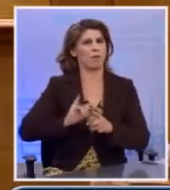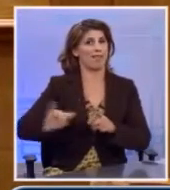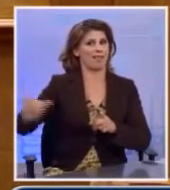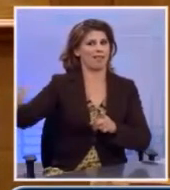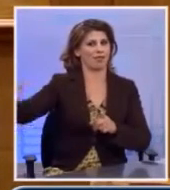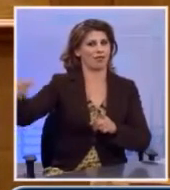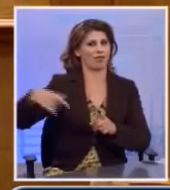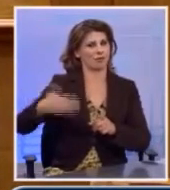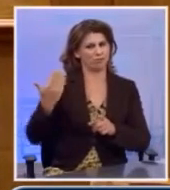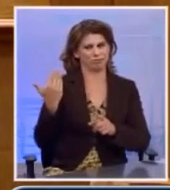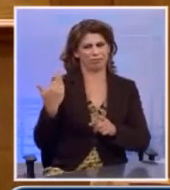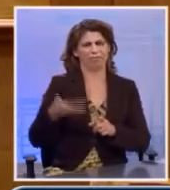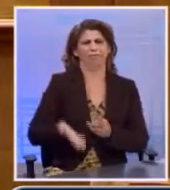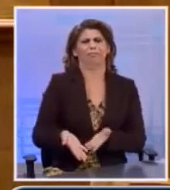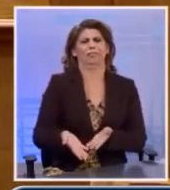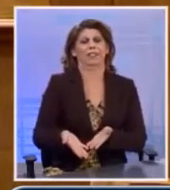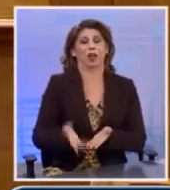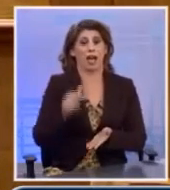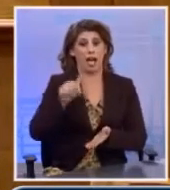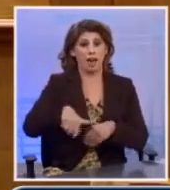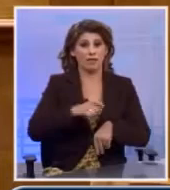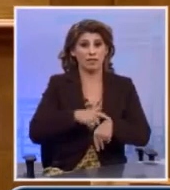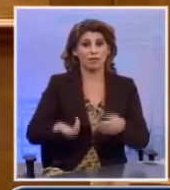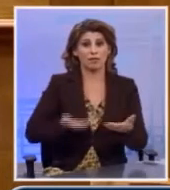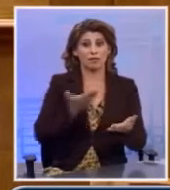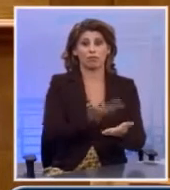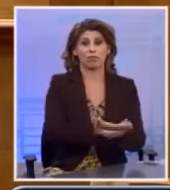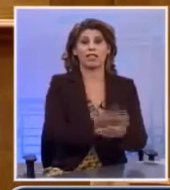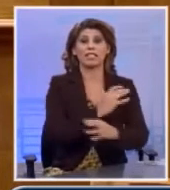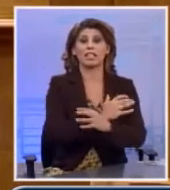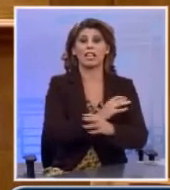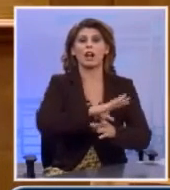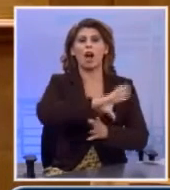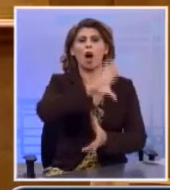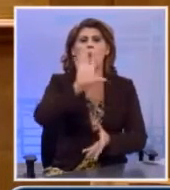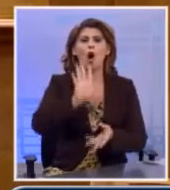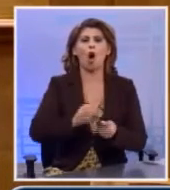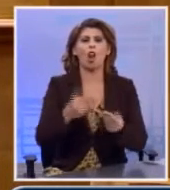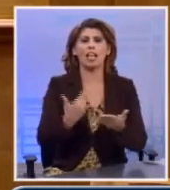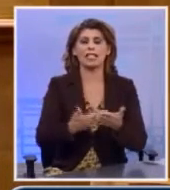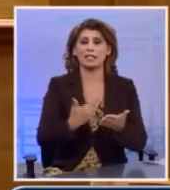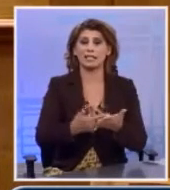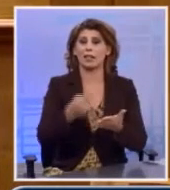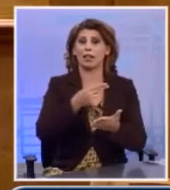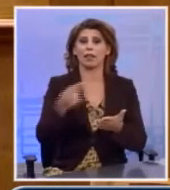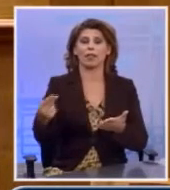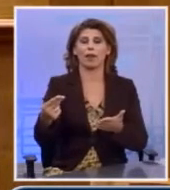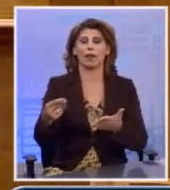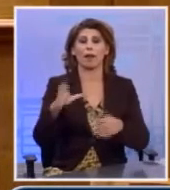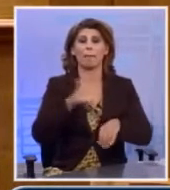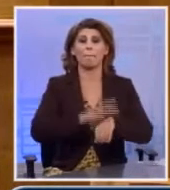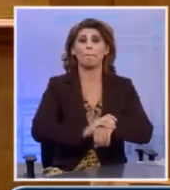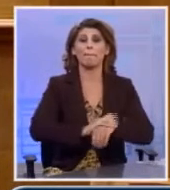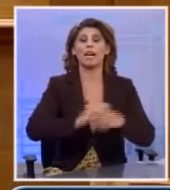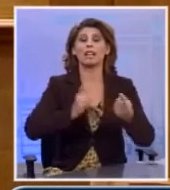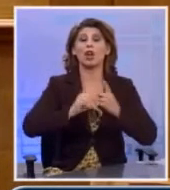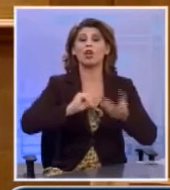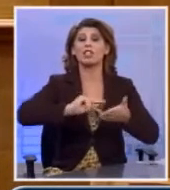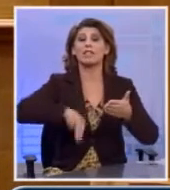στιγμή έχουμε καταθέσει στον εισαγγελέα όλα τα στοιχεία για την υπόθεση των αμαρτωλών συμβάσεων του